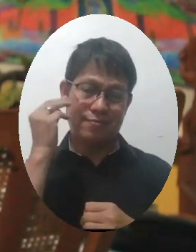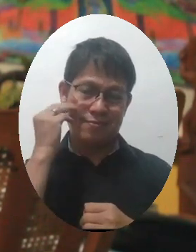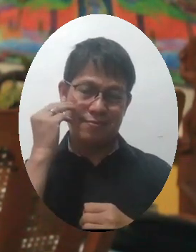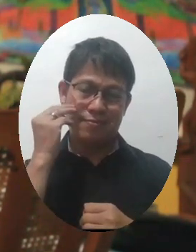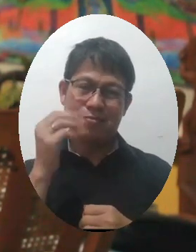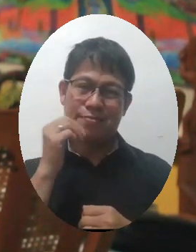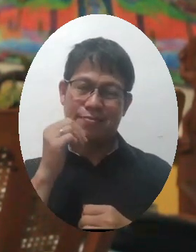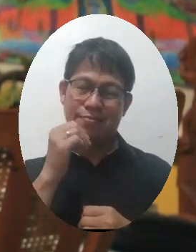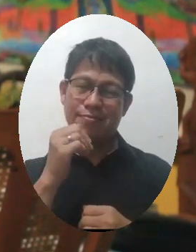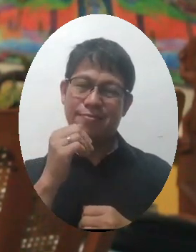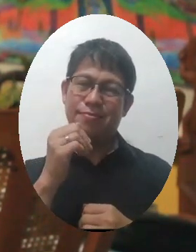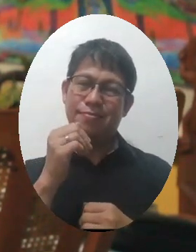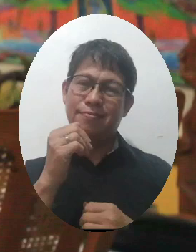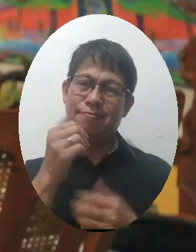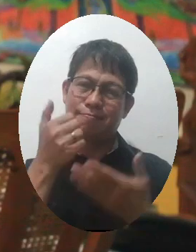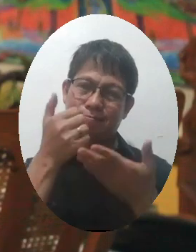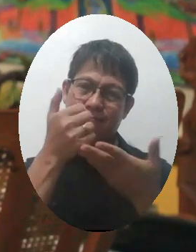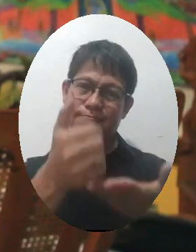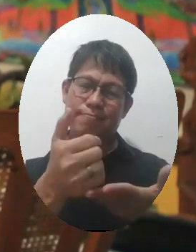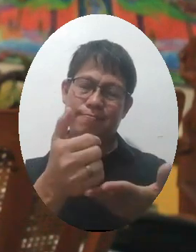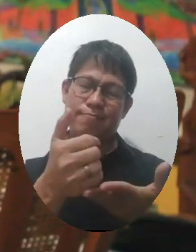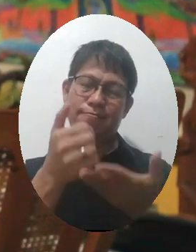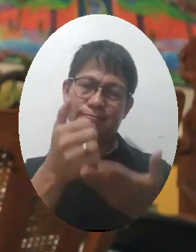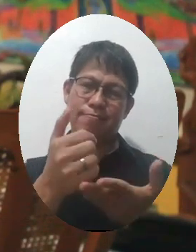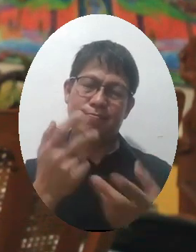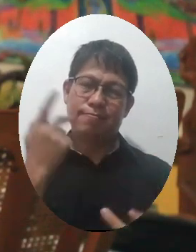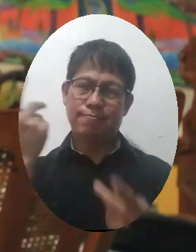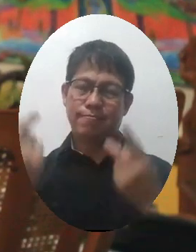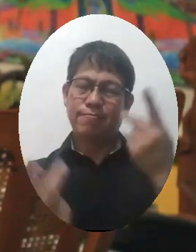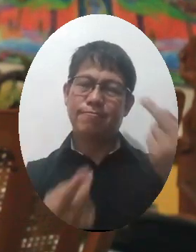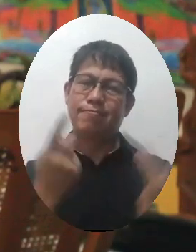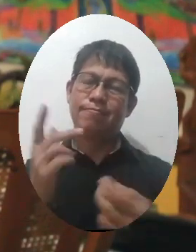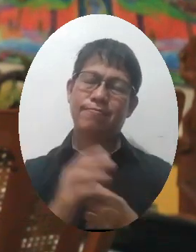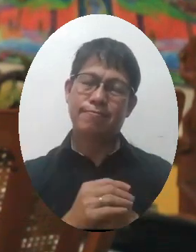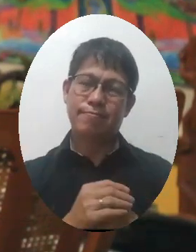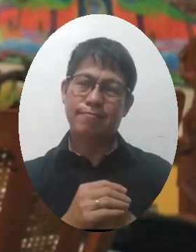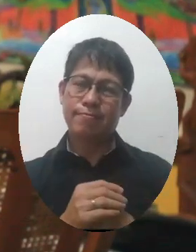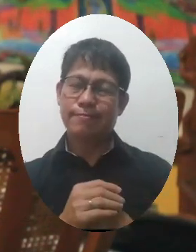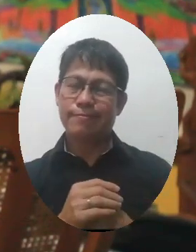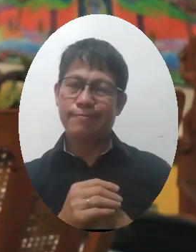Mercado nagsasabing, lagi natin isa puso ang diwa